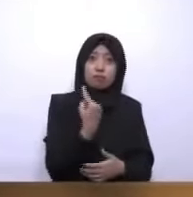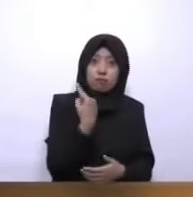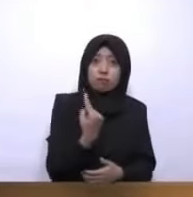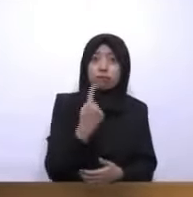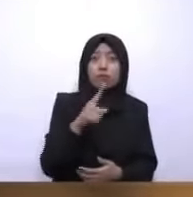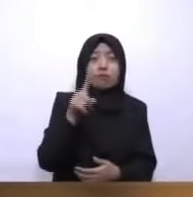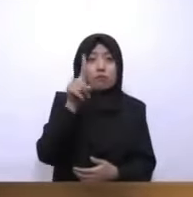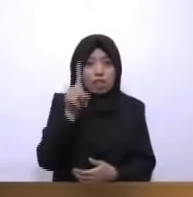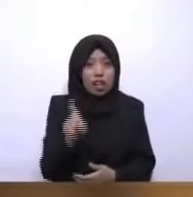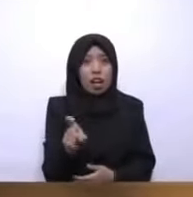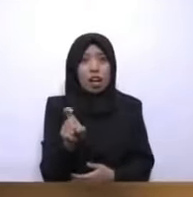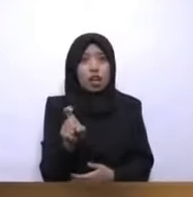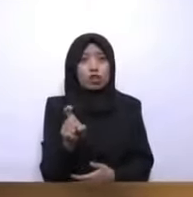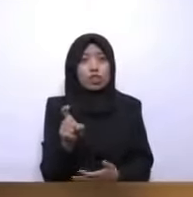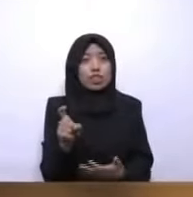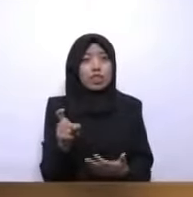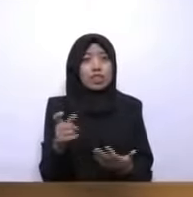harus